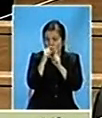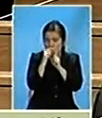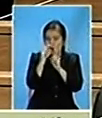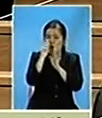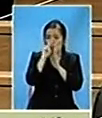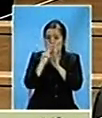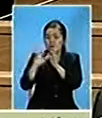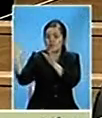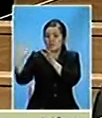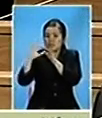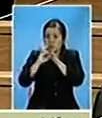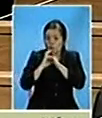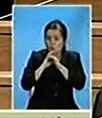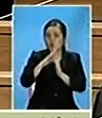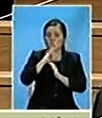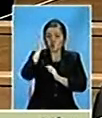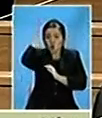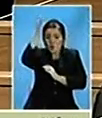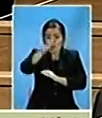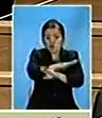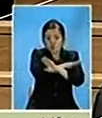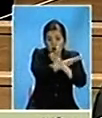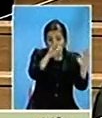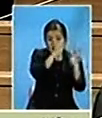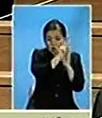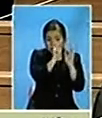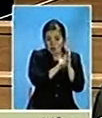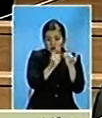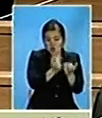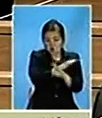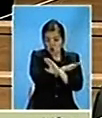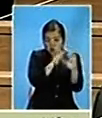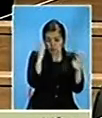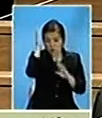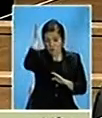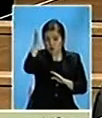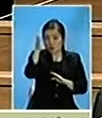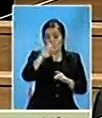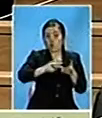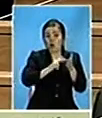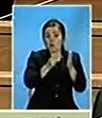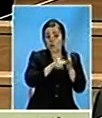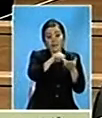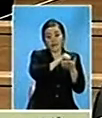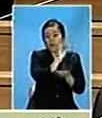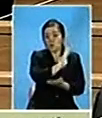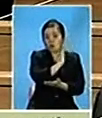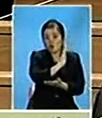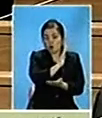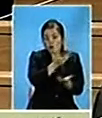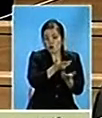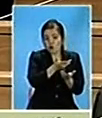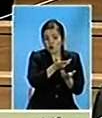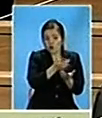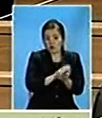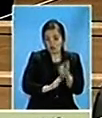นั้นถ้าสมมติว่ามีการปรับปรุงแก้ไขหรือยกเลิกพรบ.ฉบับนี้นะฮะก็ไม่จำเป็นที่จะต้องมาแก้ พรบที่เร